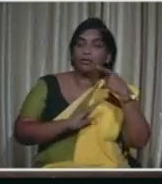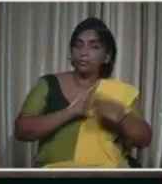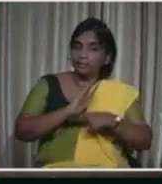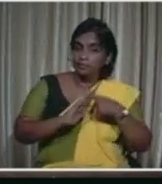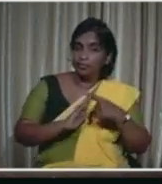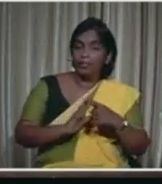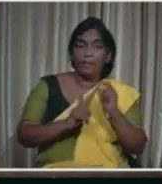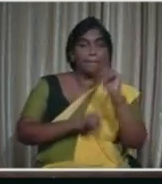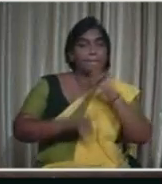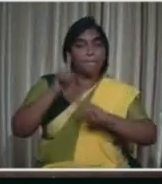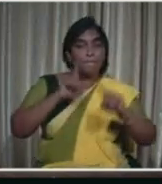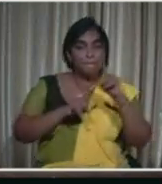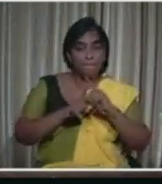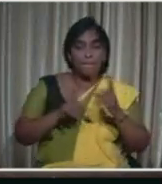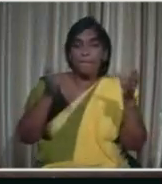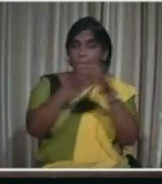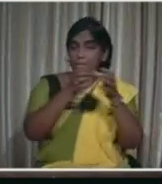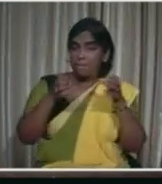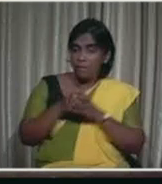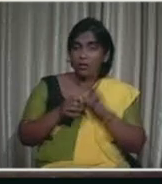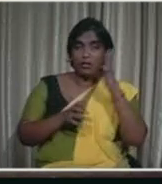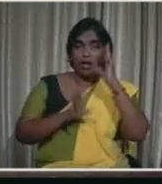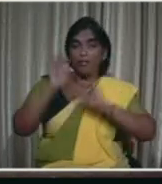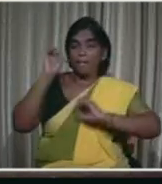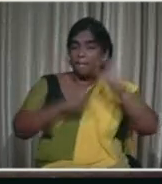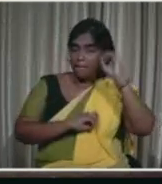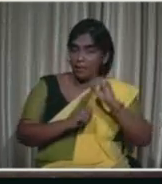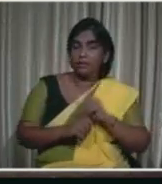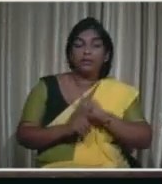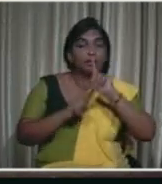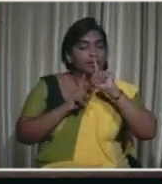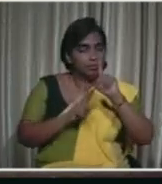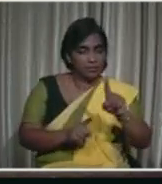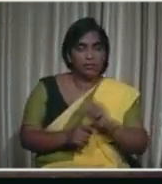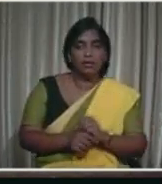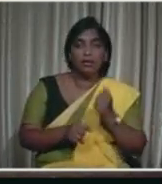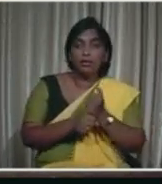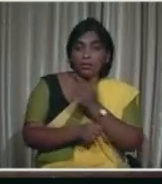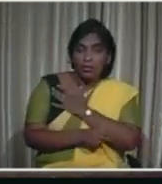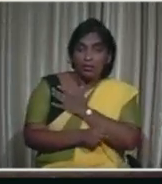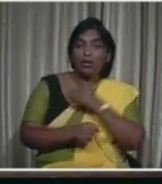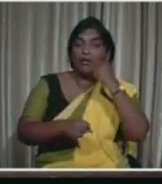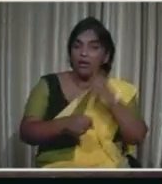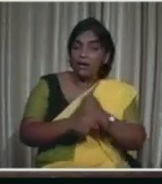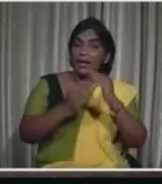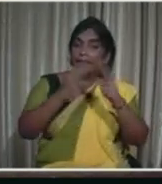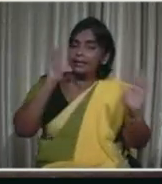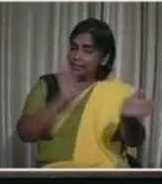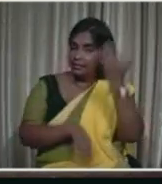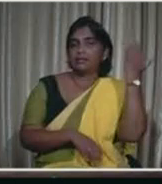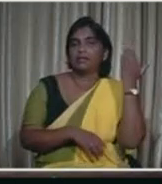me parlimen tu inna paksa valing siat anuak. Illa ni gota tai andu tai gitre ane